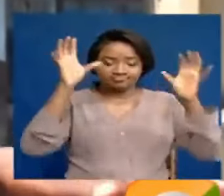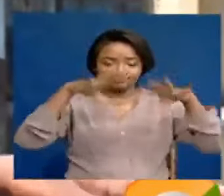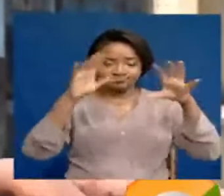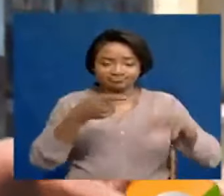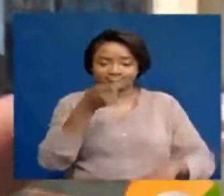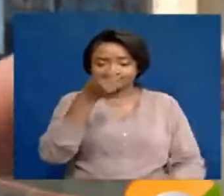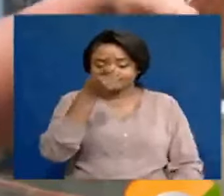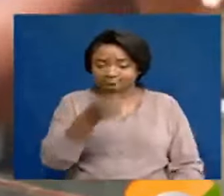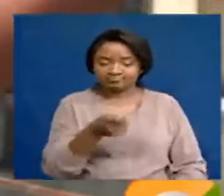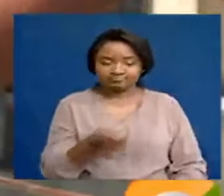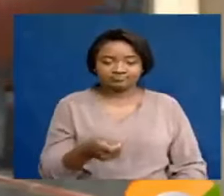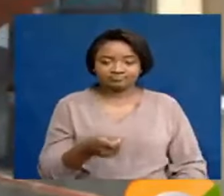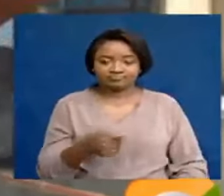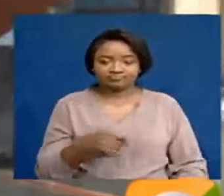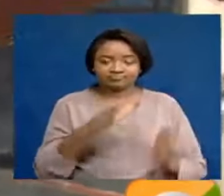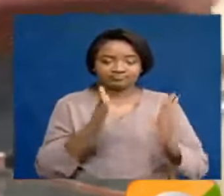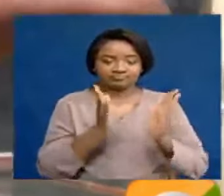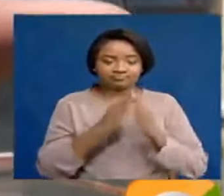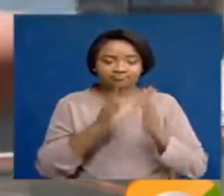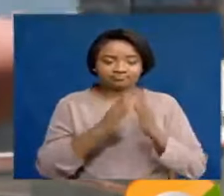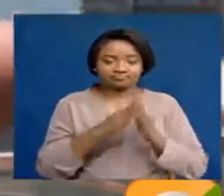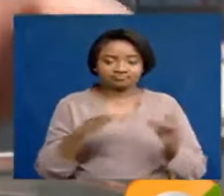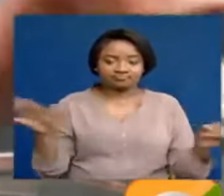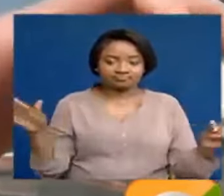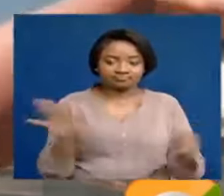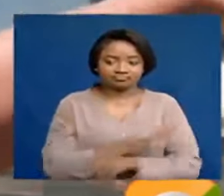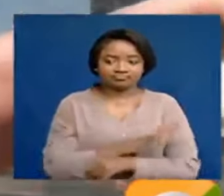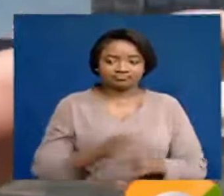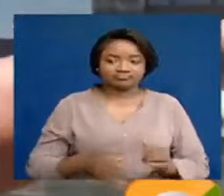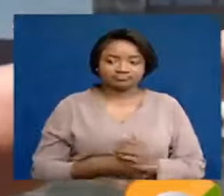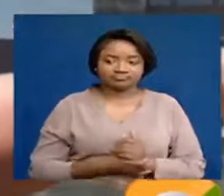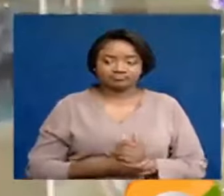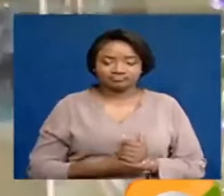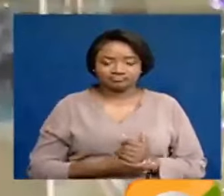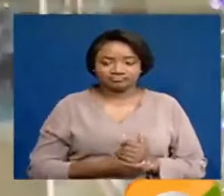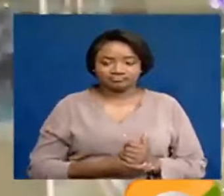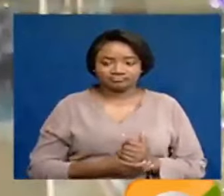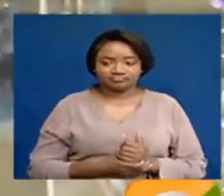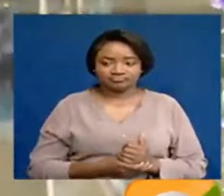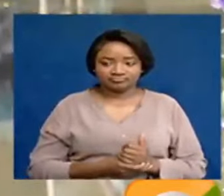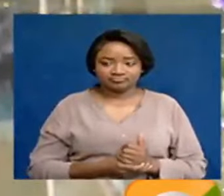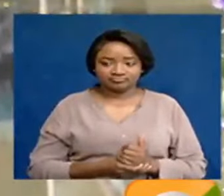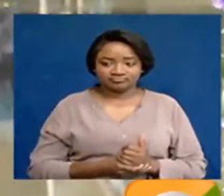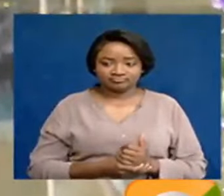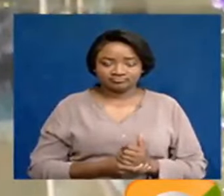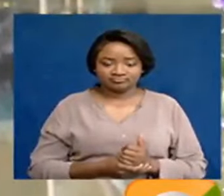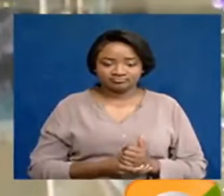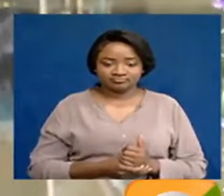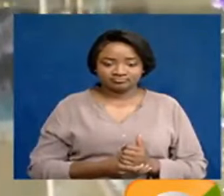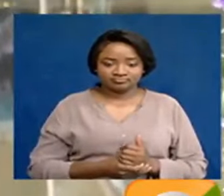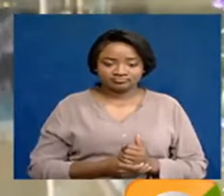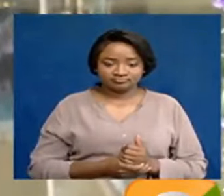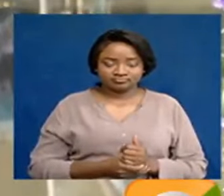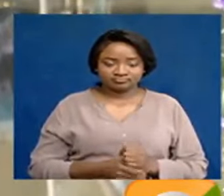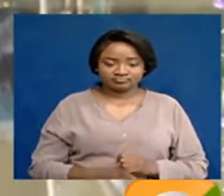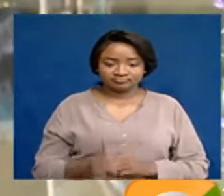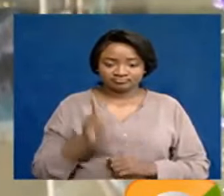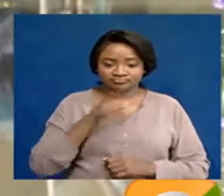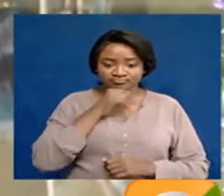sana, kwa chozi kawa simeanza kufurika, sinataka kujaa kwa nyumba. Katika boma hili anaishi mzee wa